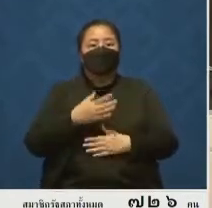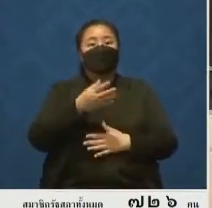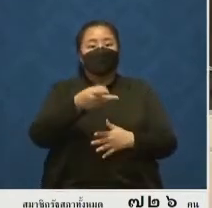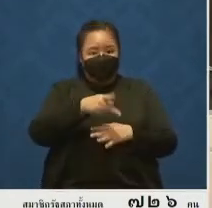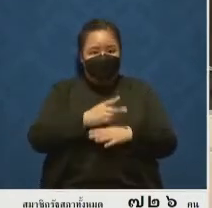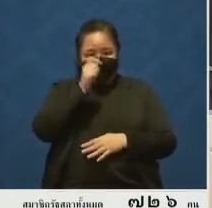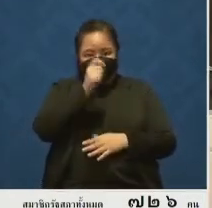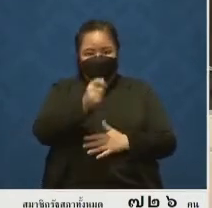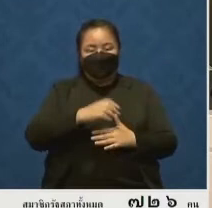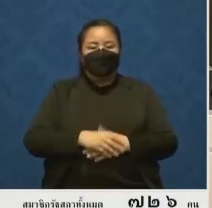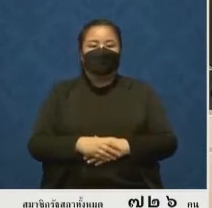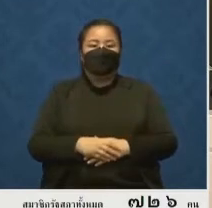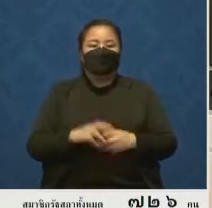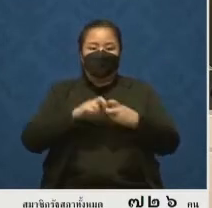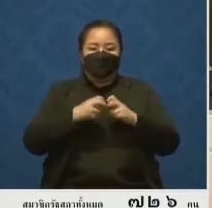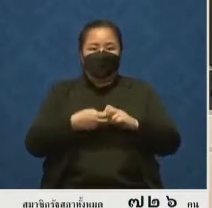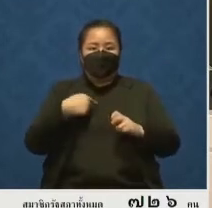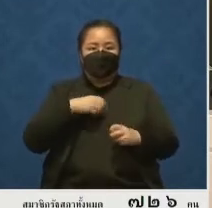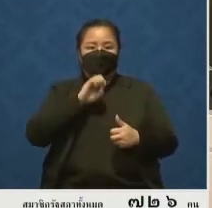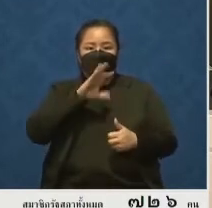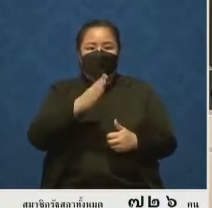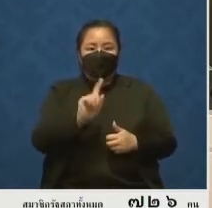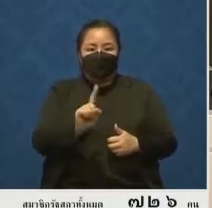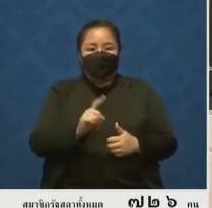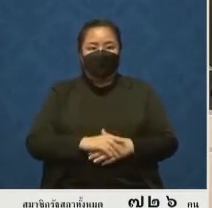ะชี้ต่อท่านประธานนั่นก็คือถ้าท่านประธานจะได้ดูเนื้อของการ